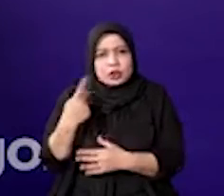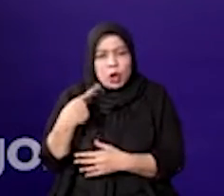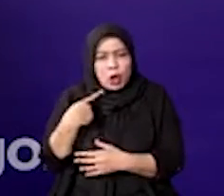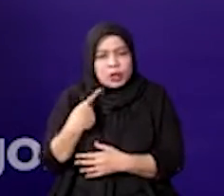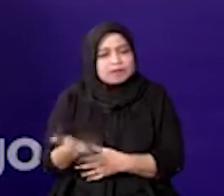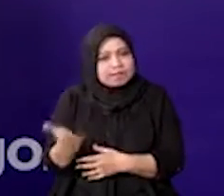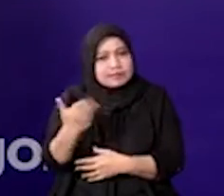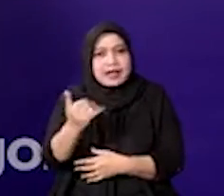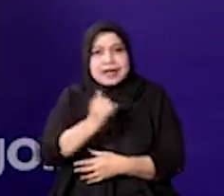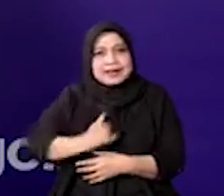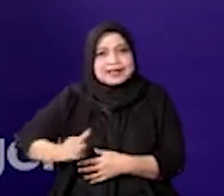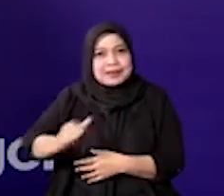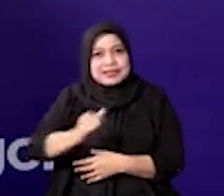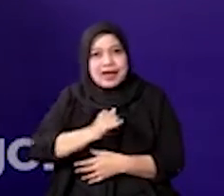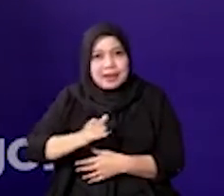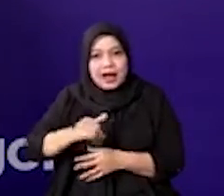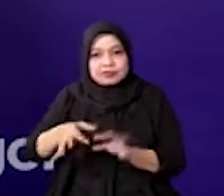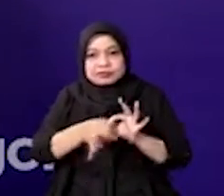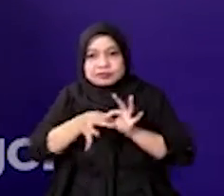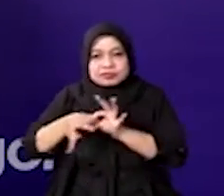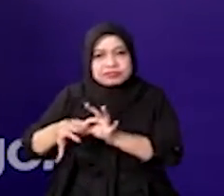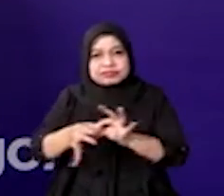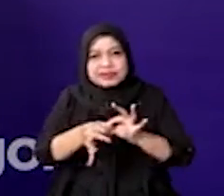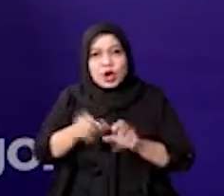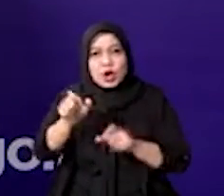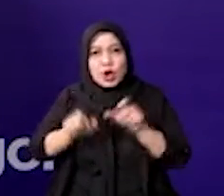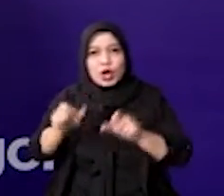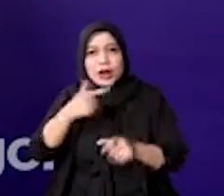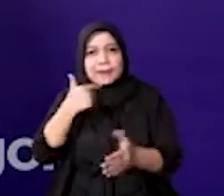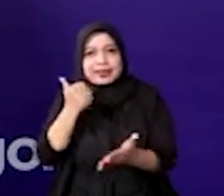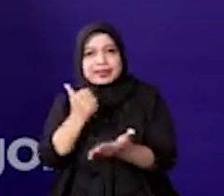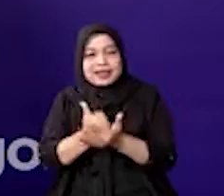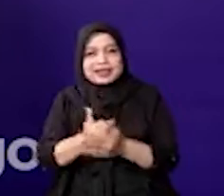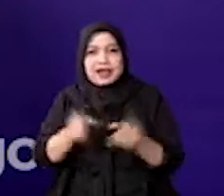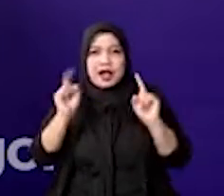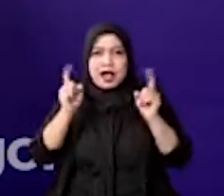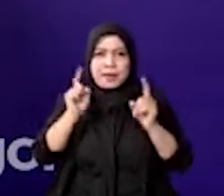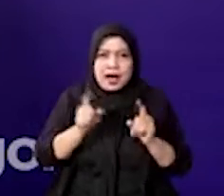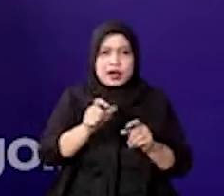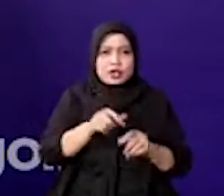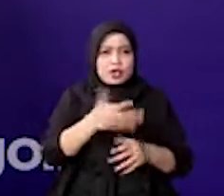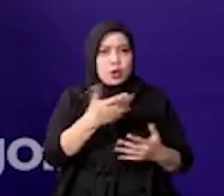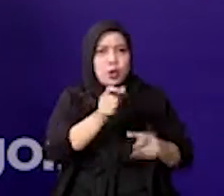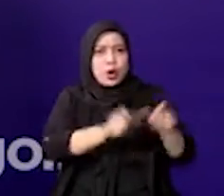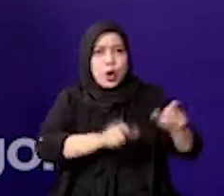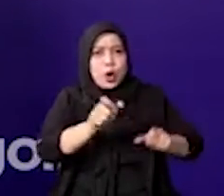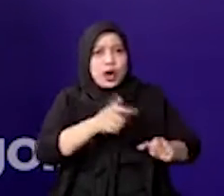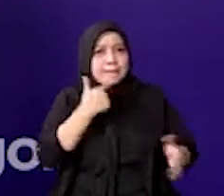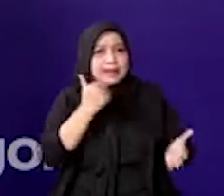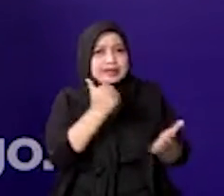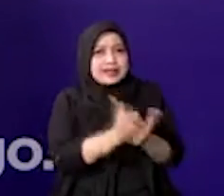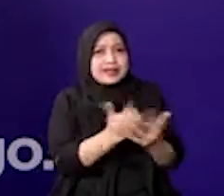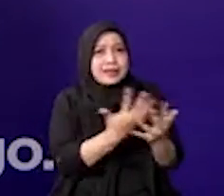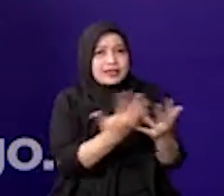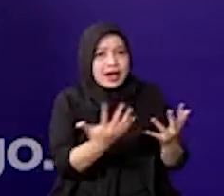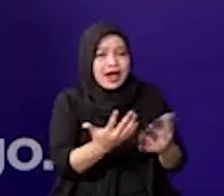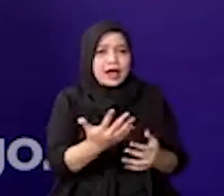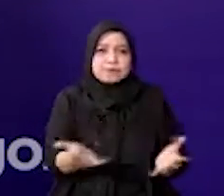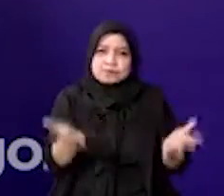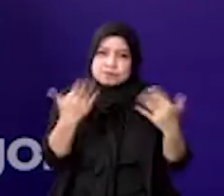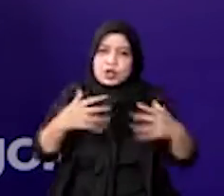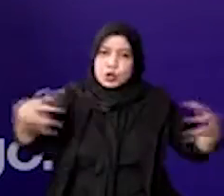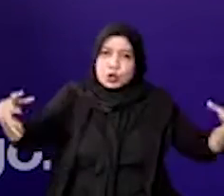jug tok-ok AG ini kulkan dikasih edukasi yang